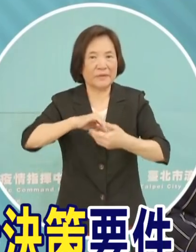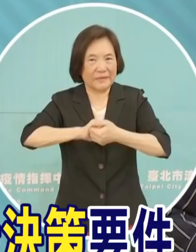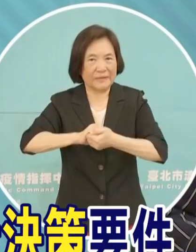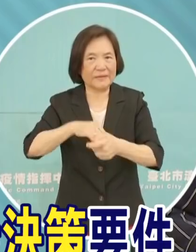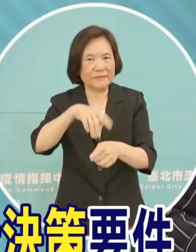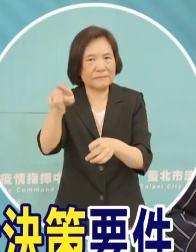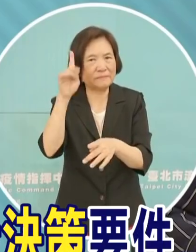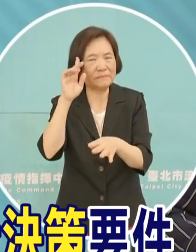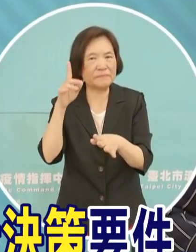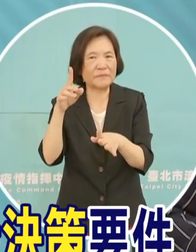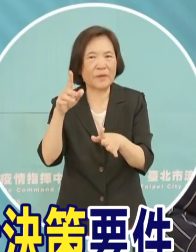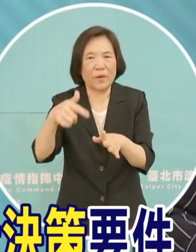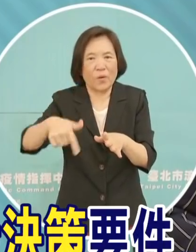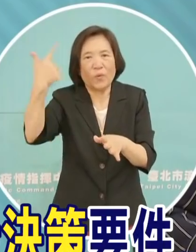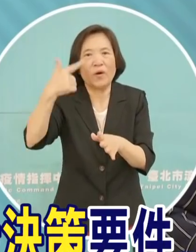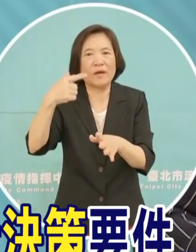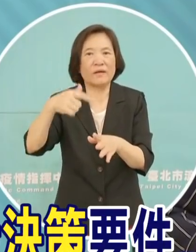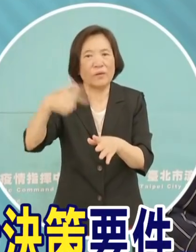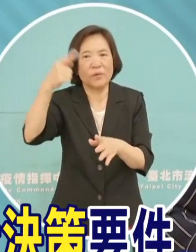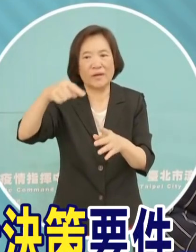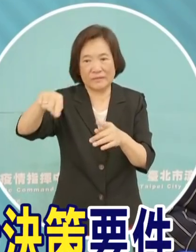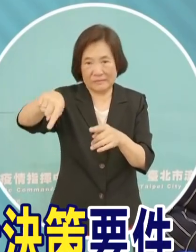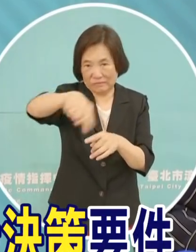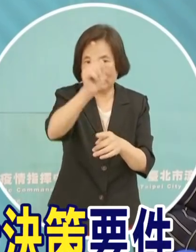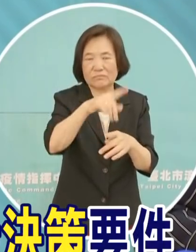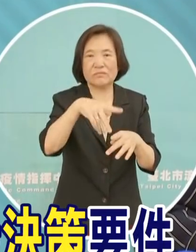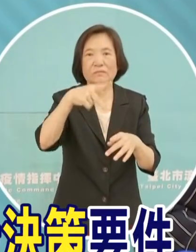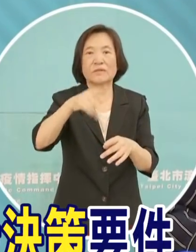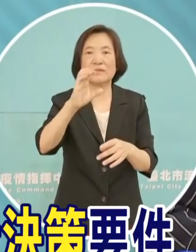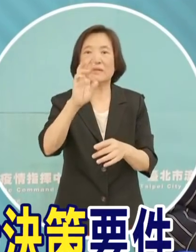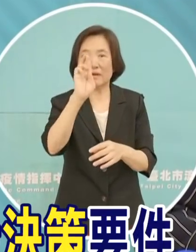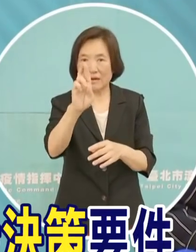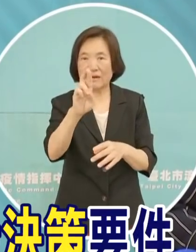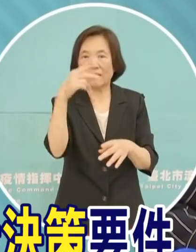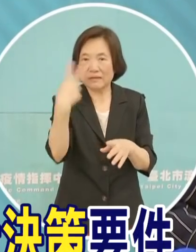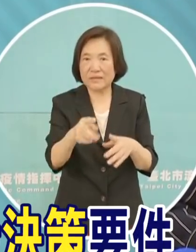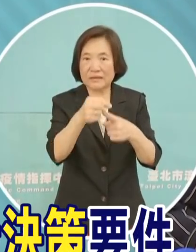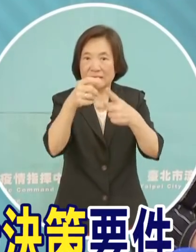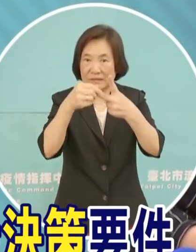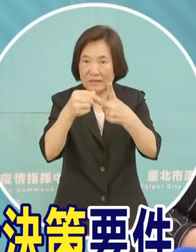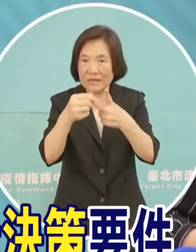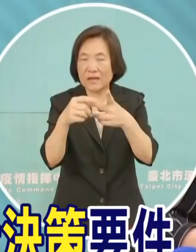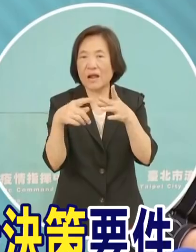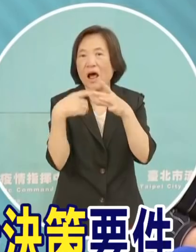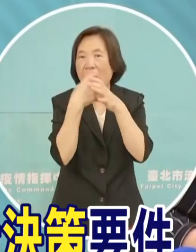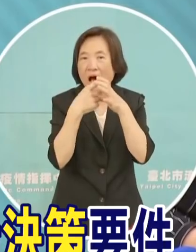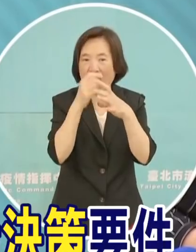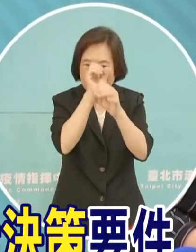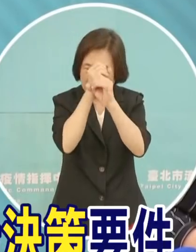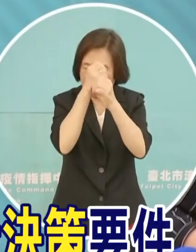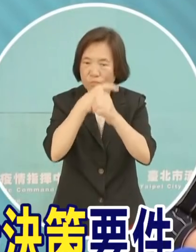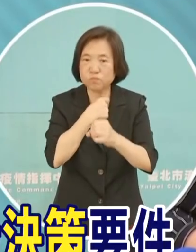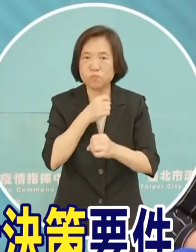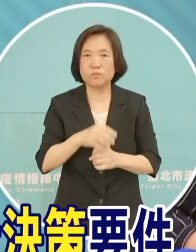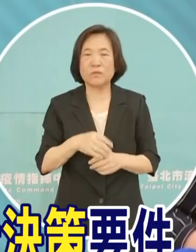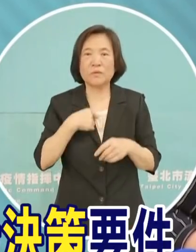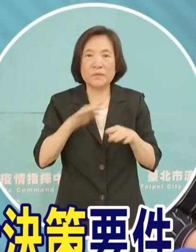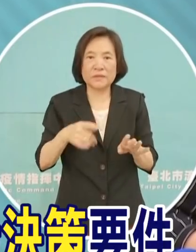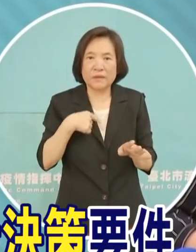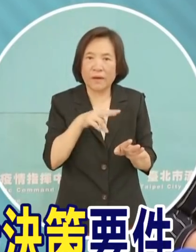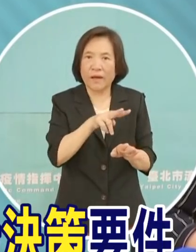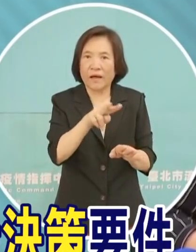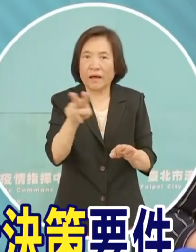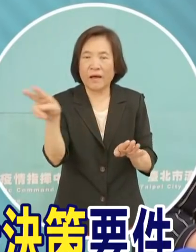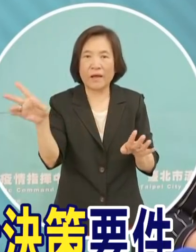办法在最短的时间内优先做 PCR， 来确定说他是真的是确诊。那我们现在临床上看起来是这样，快